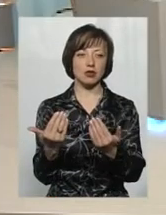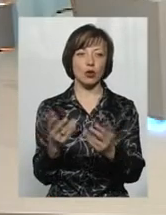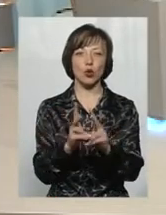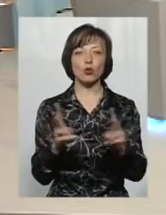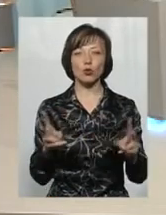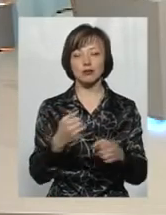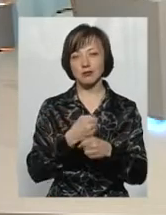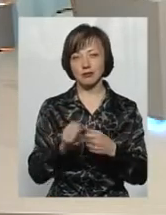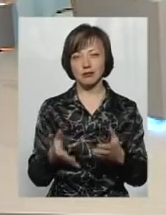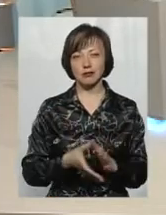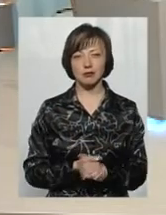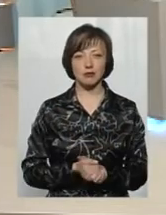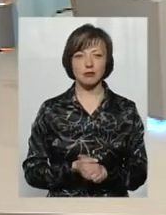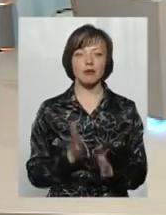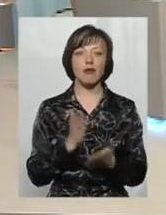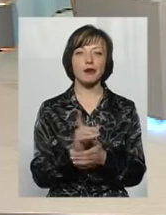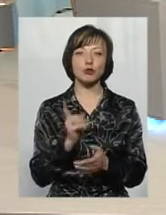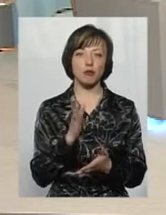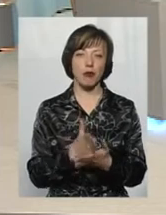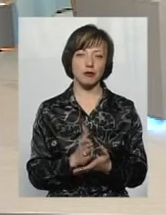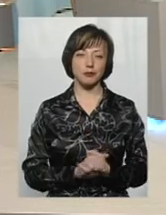нам його диктує, тому маємо те, що маємо.